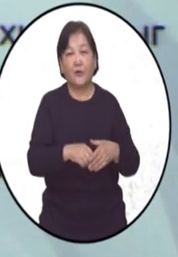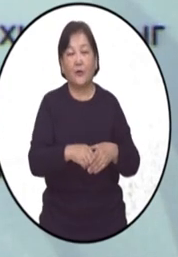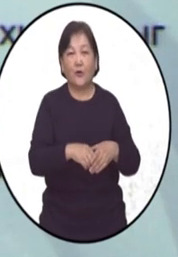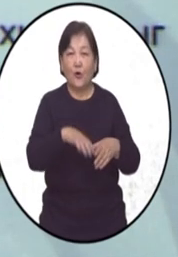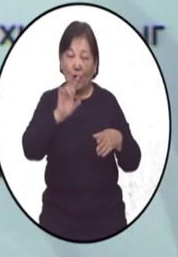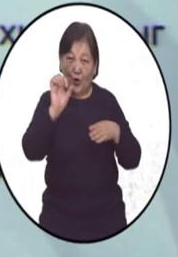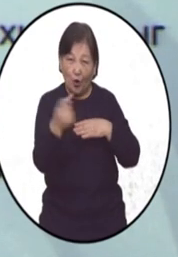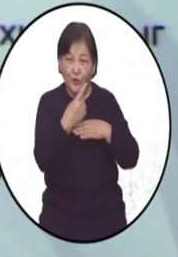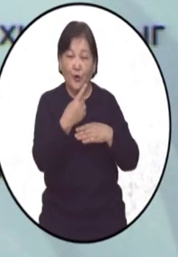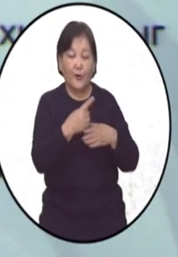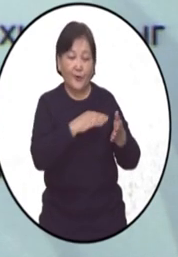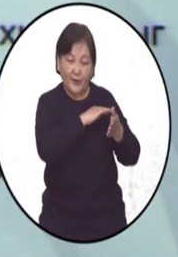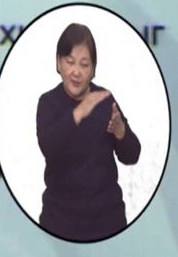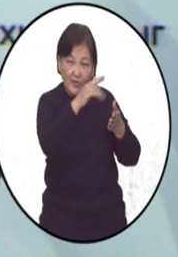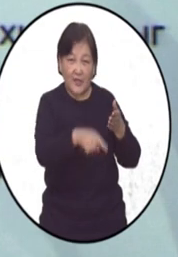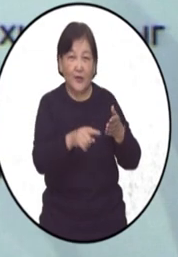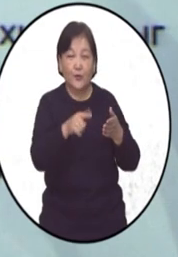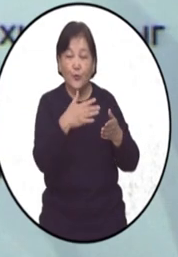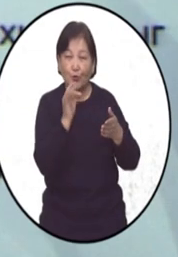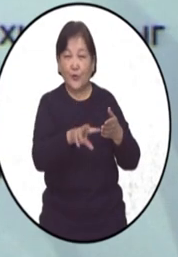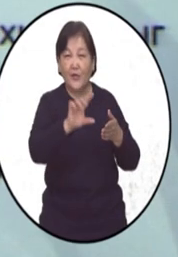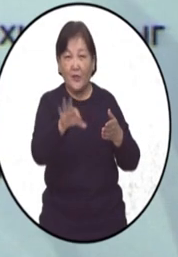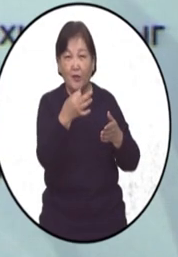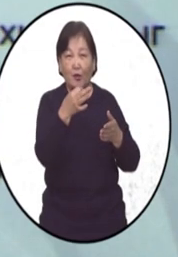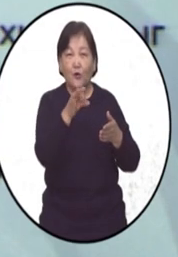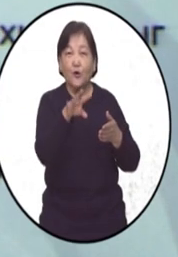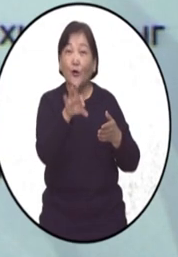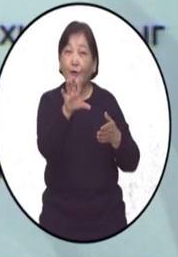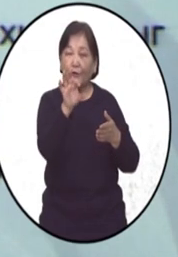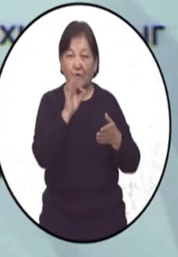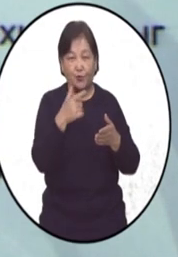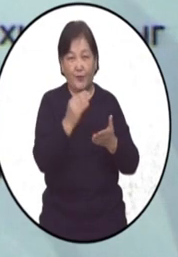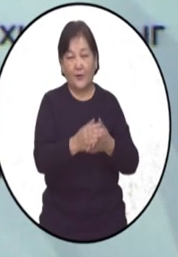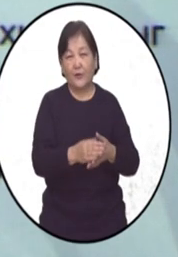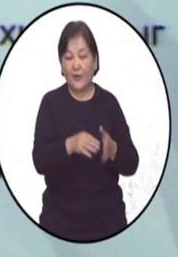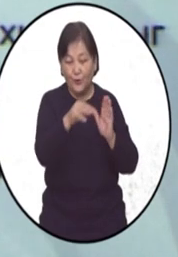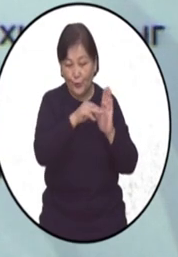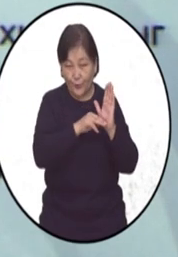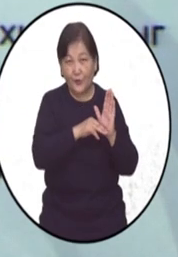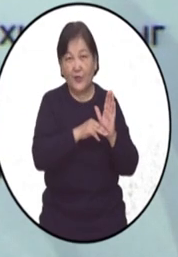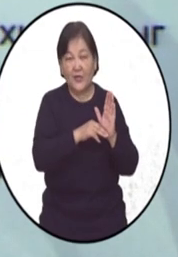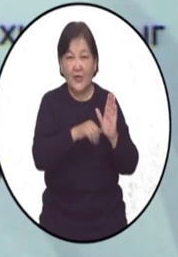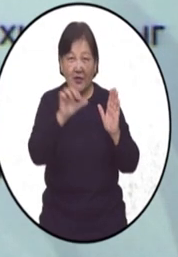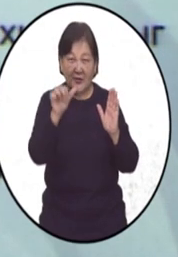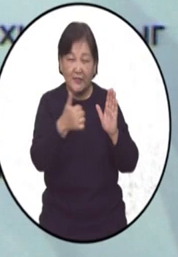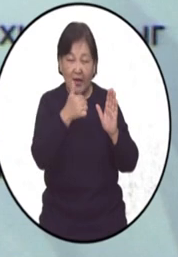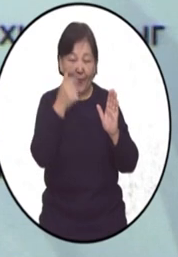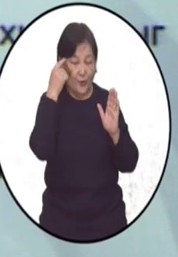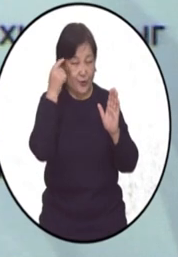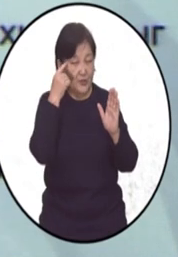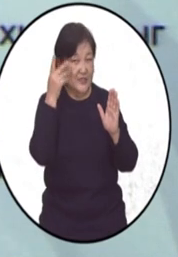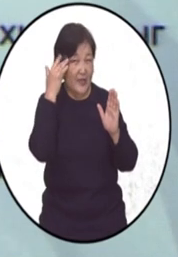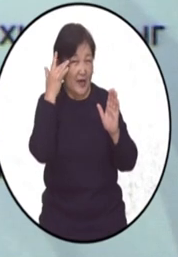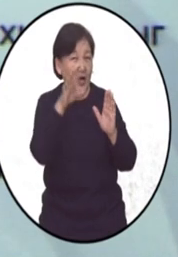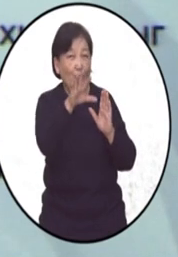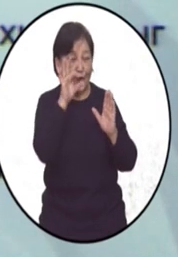онцгой болон хязгаарын тохиолдлуудыг олох. Энэ үе шатанд бол бодлогын төлөвлөлтийг сайтар хийх, тэгээ бодлогоо санаагаа олох